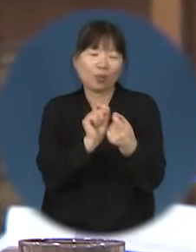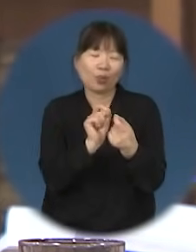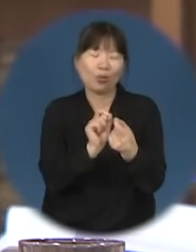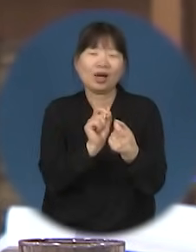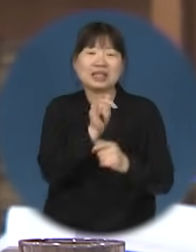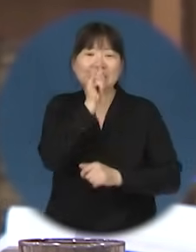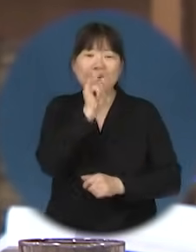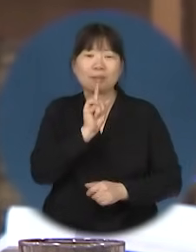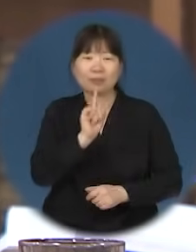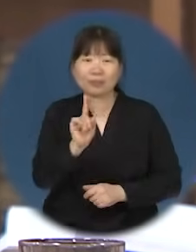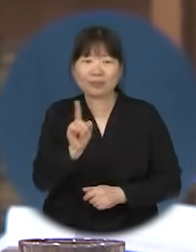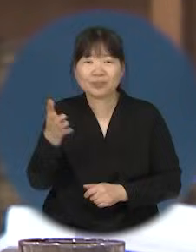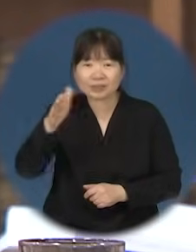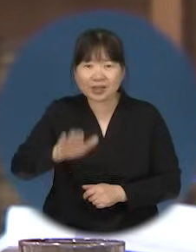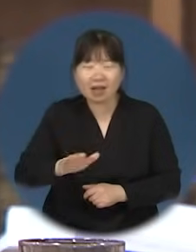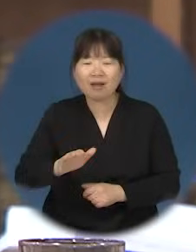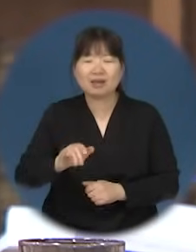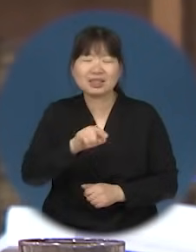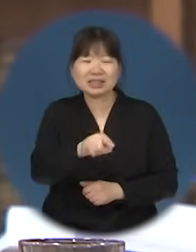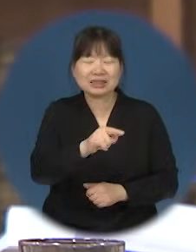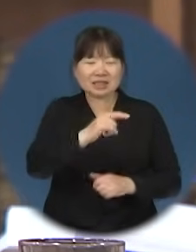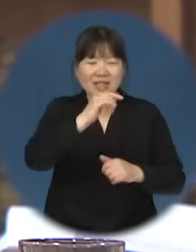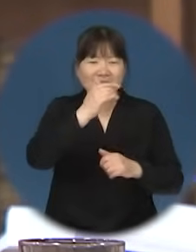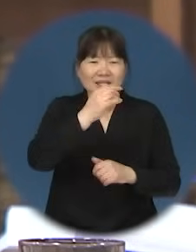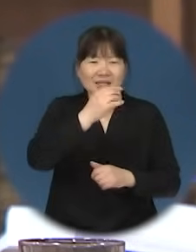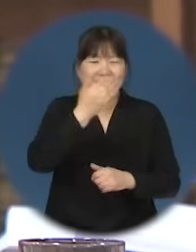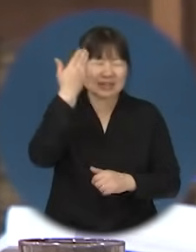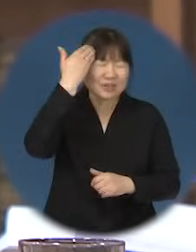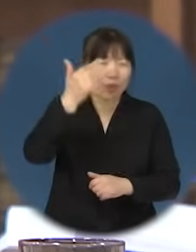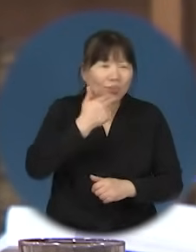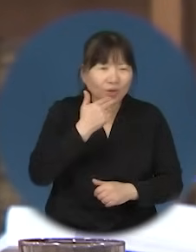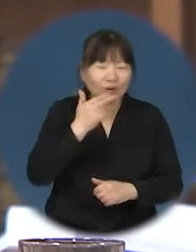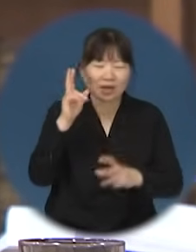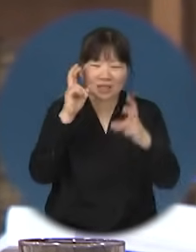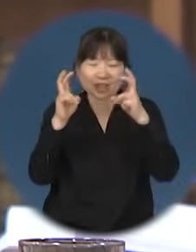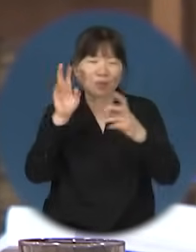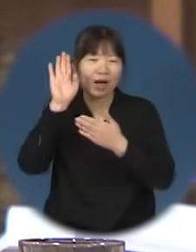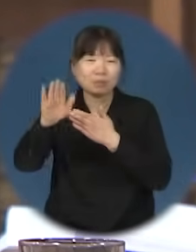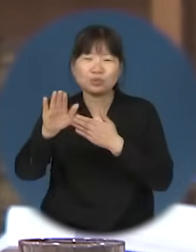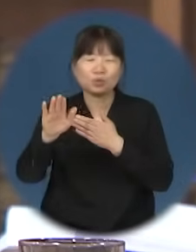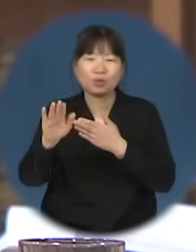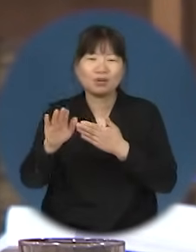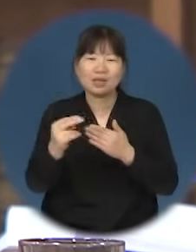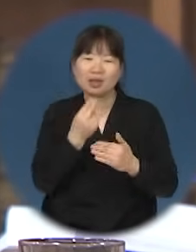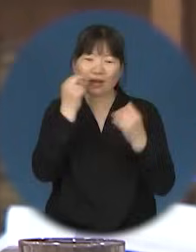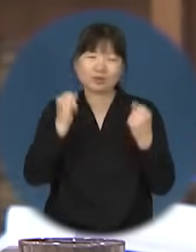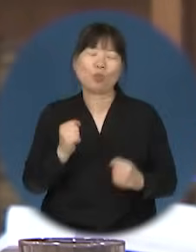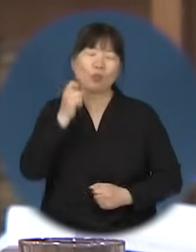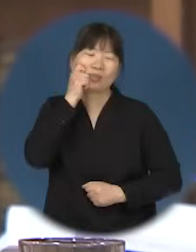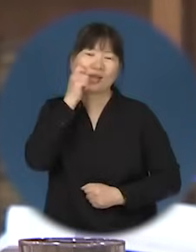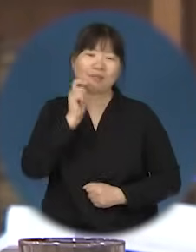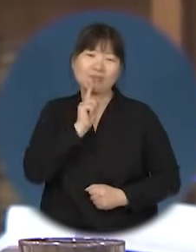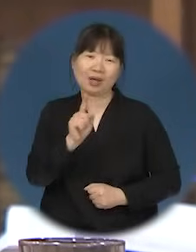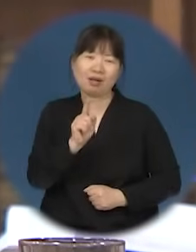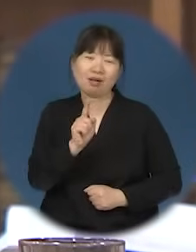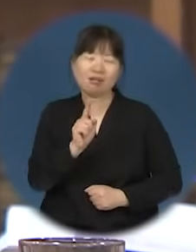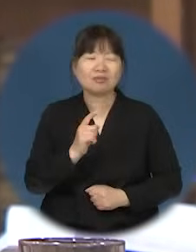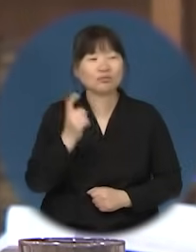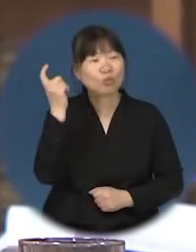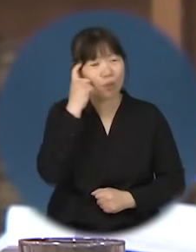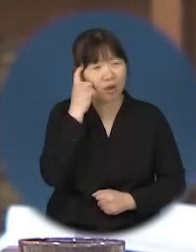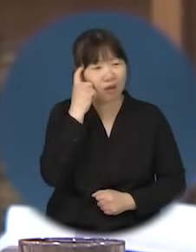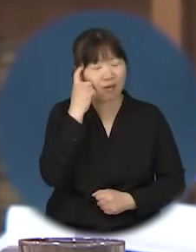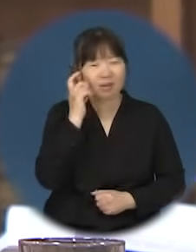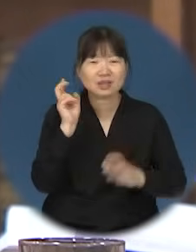없다. 예. 이쪽을 몰라서는 기업의 미래가 없다. 예. 기업은 살아남을 수 없다. 이런 얘기 했잖아요. 예. 그건 또 왜 그런